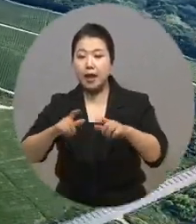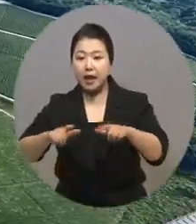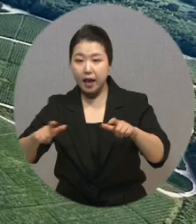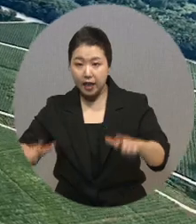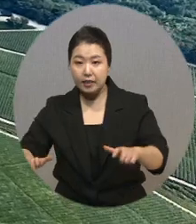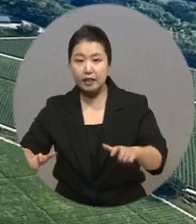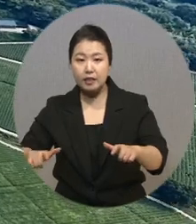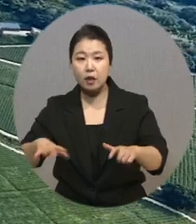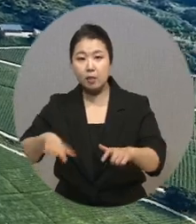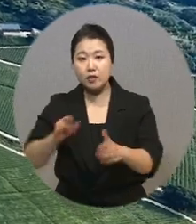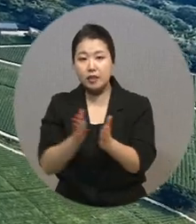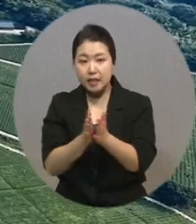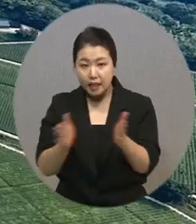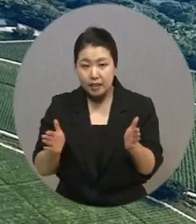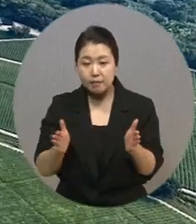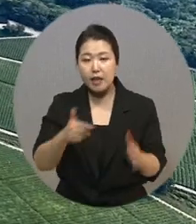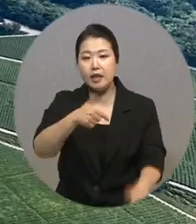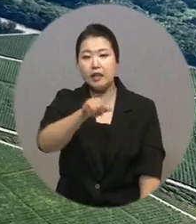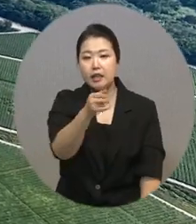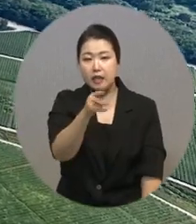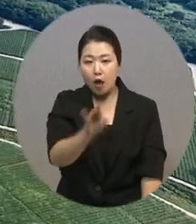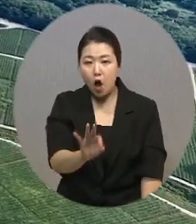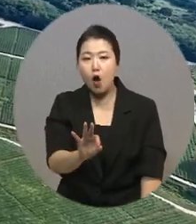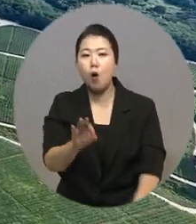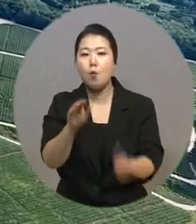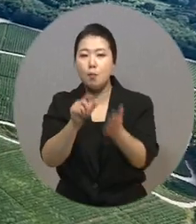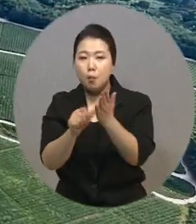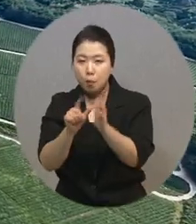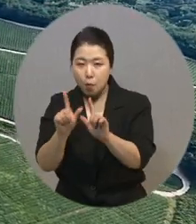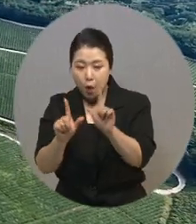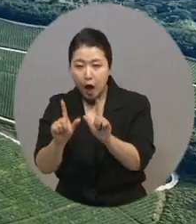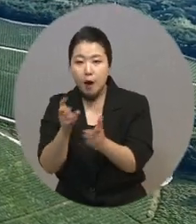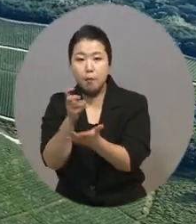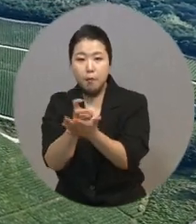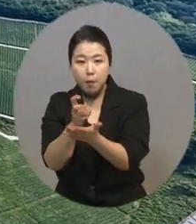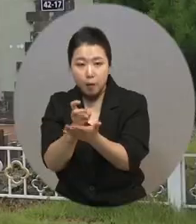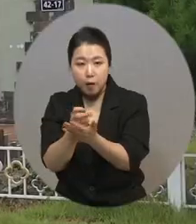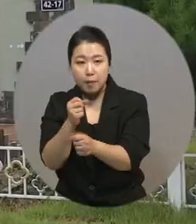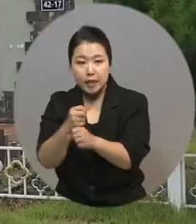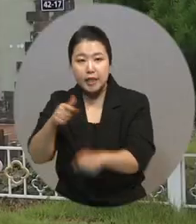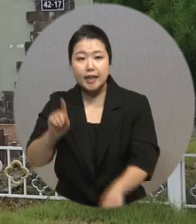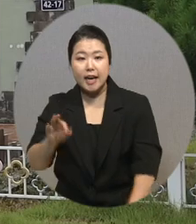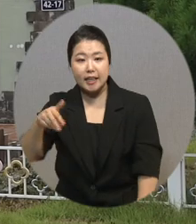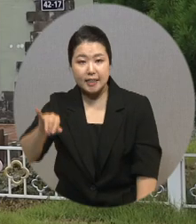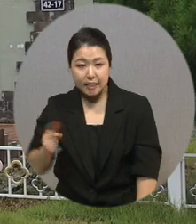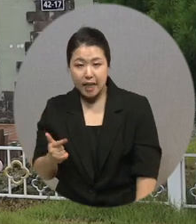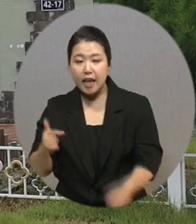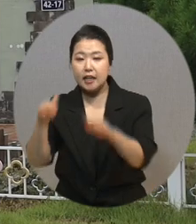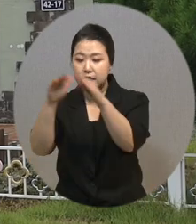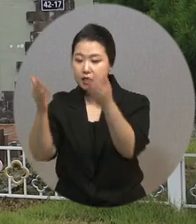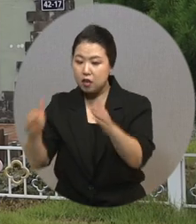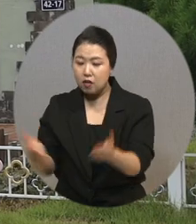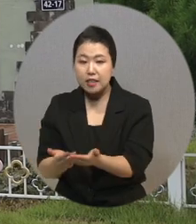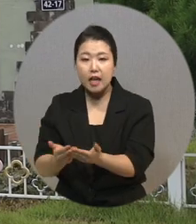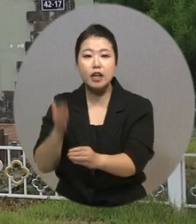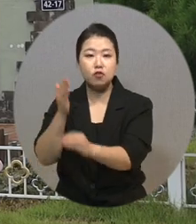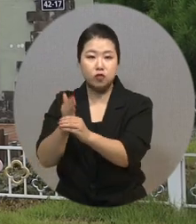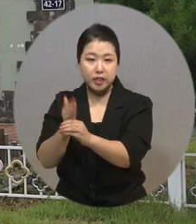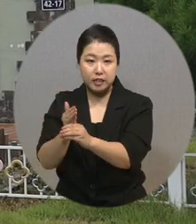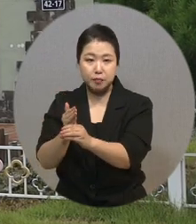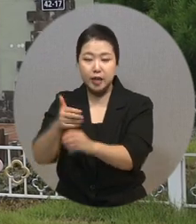기형 문양 본조 수법 등이 세련된 강진이 청자의 중심이